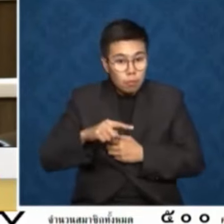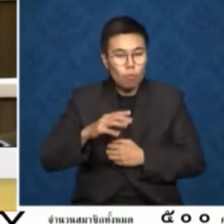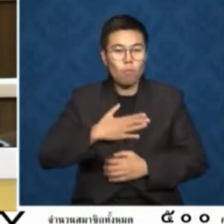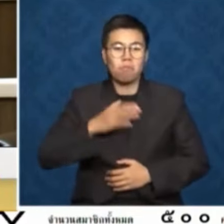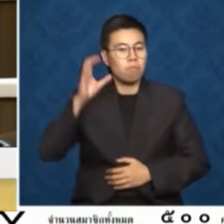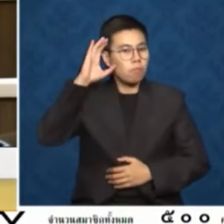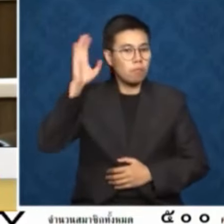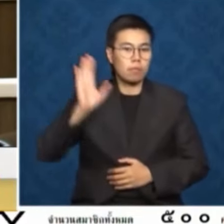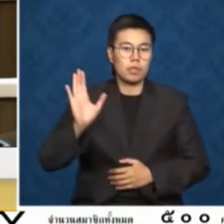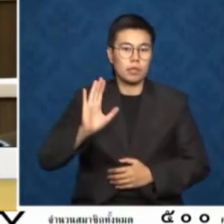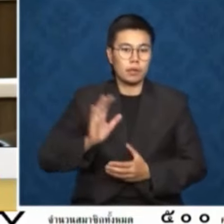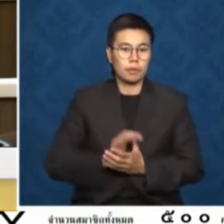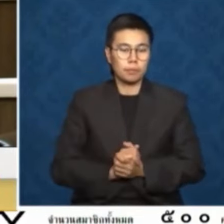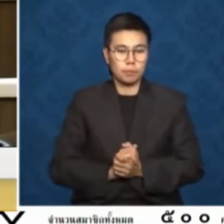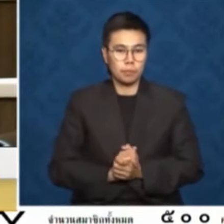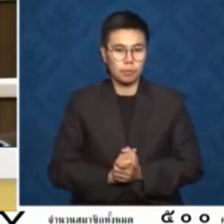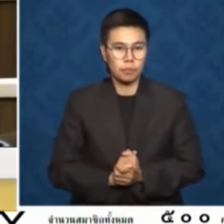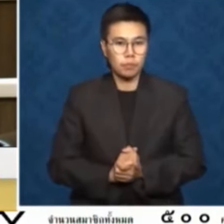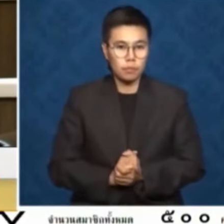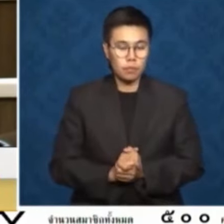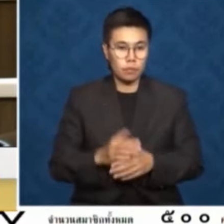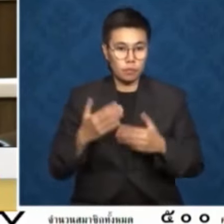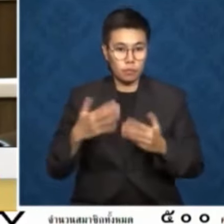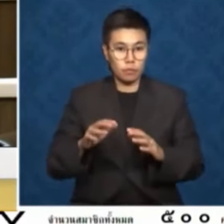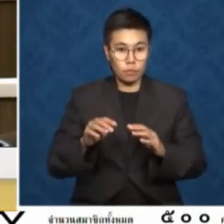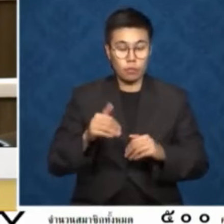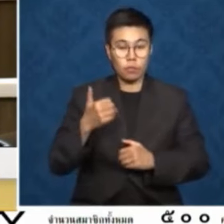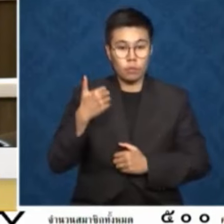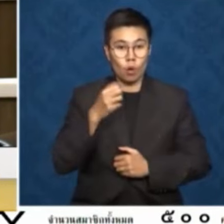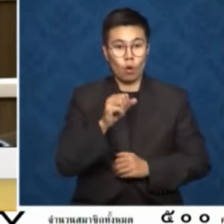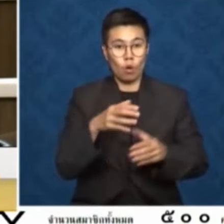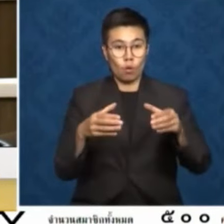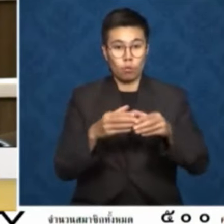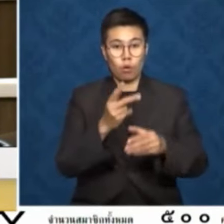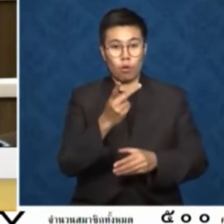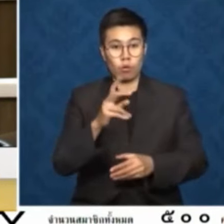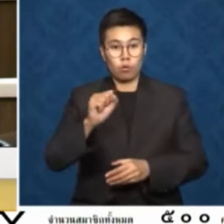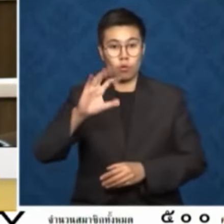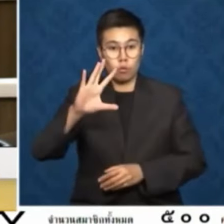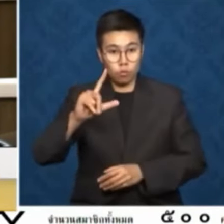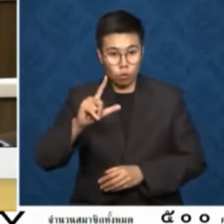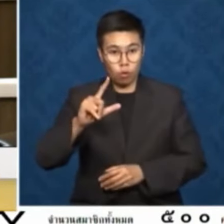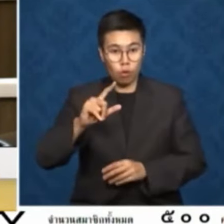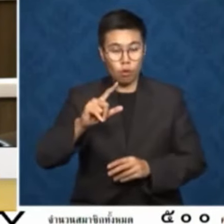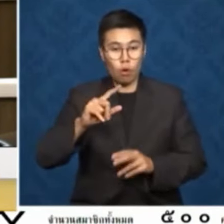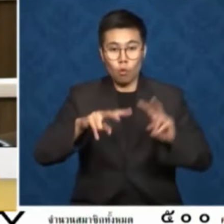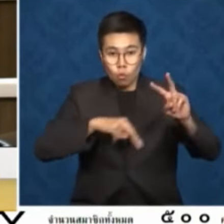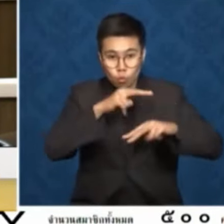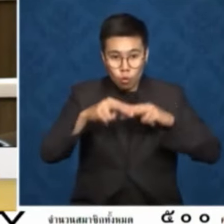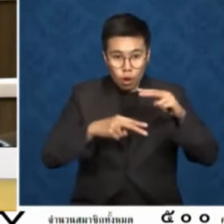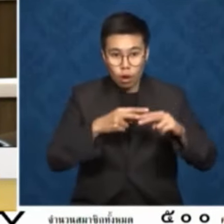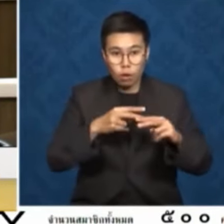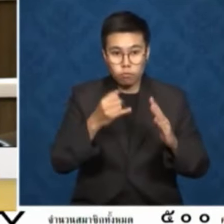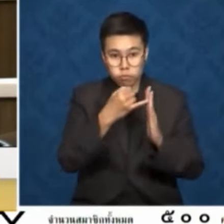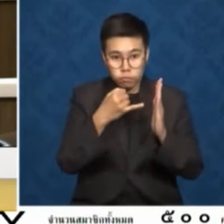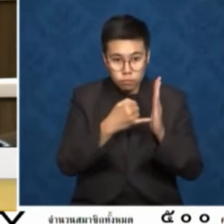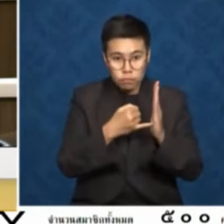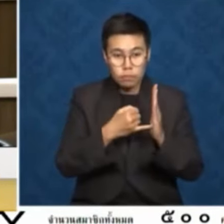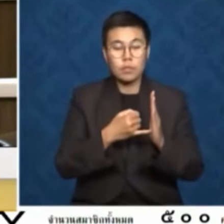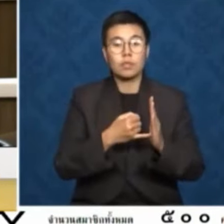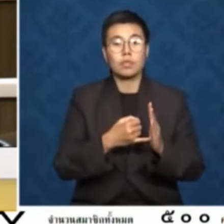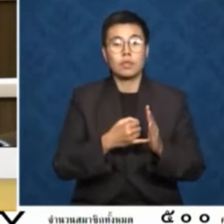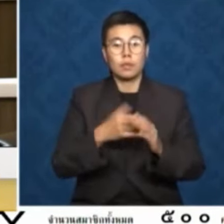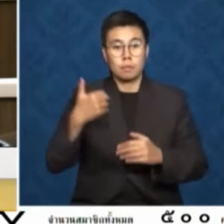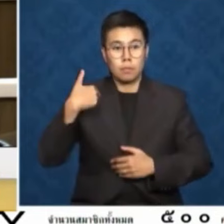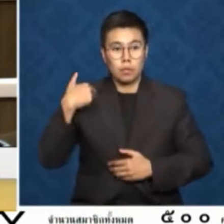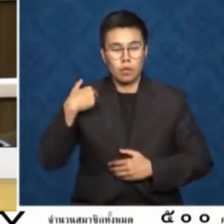เพราะฉะนั้นแล้วมาตรการของคสช.ที่ออกมาควบคุมท้องถิ่นในช่วง